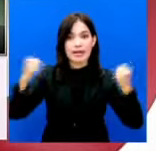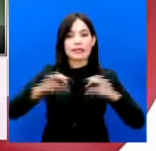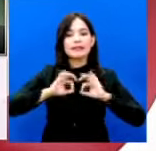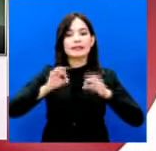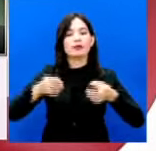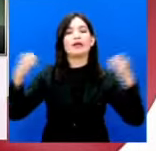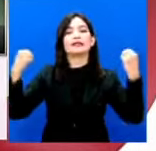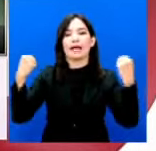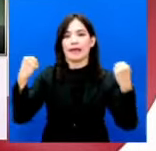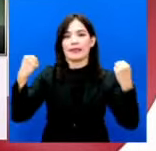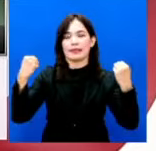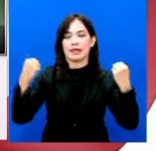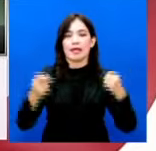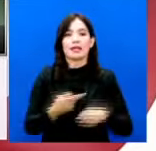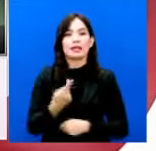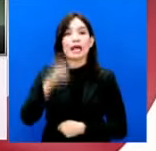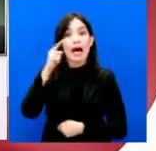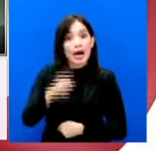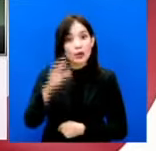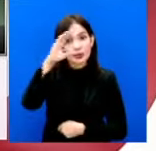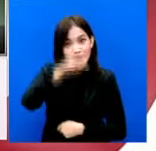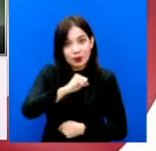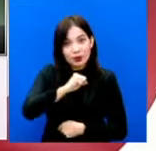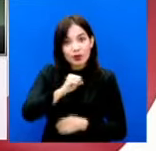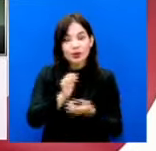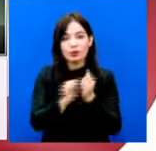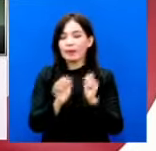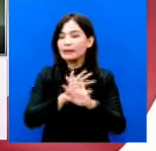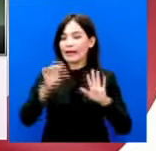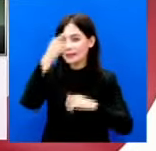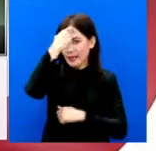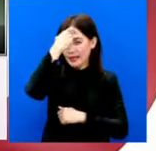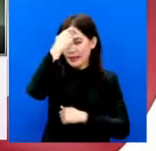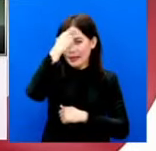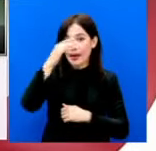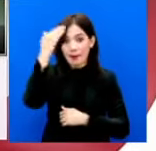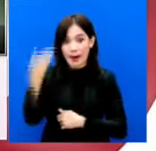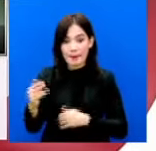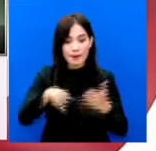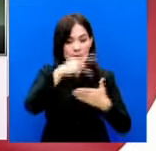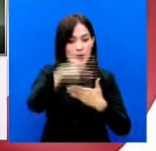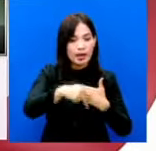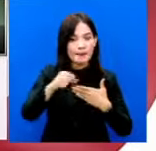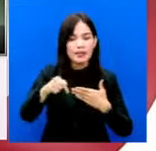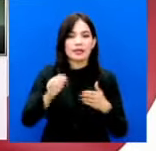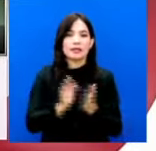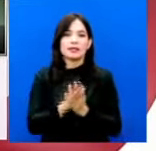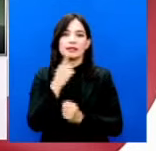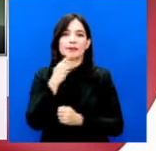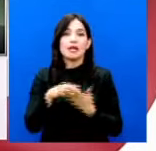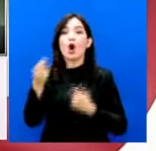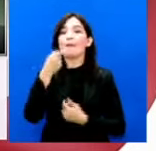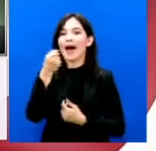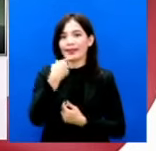jiwa yang sehat. Itu yang harus kita kembangkan supaya terhindar. Karena program pertama itu adalah bagaimana menghindar. Yang kedua,